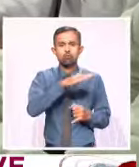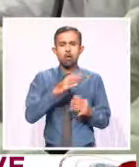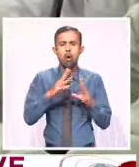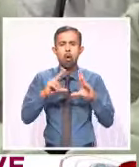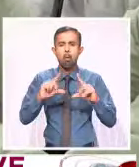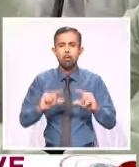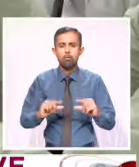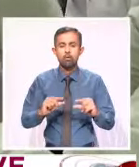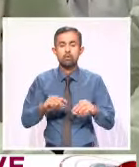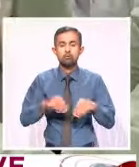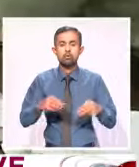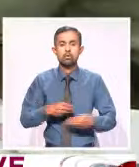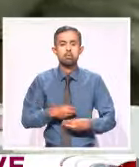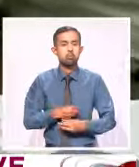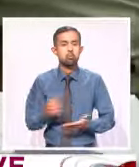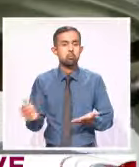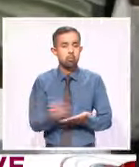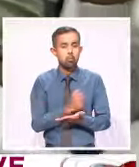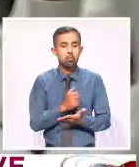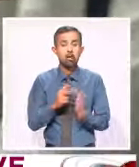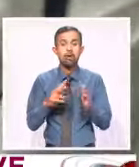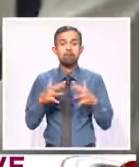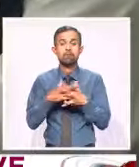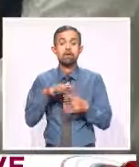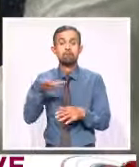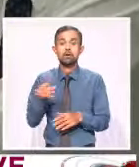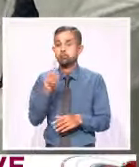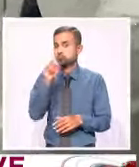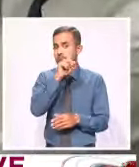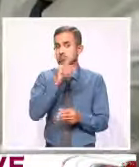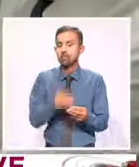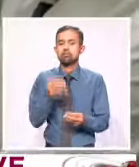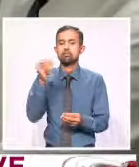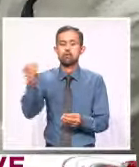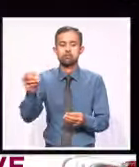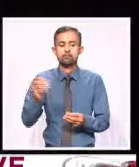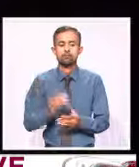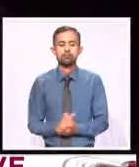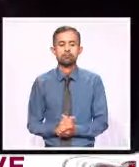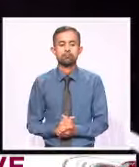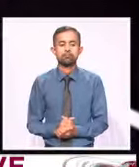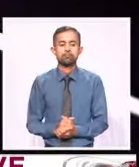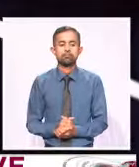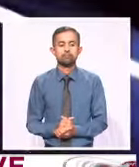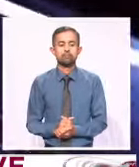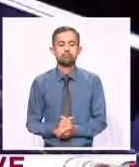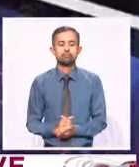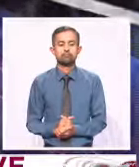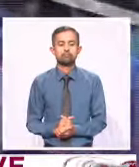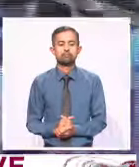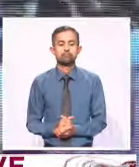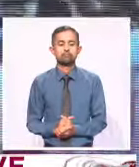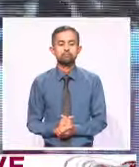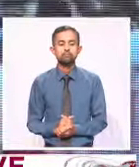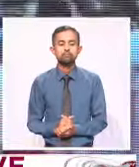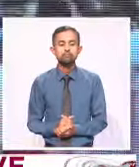සිඳියාම නිසා වගහානි වූ වලව කලාපයේ ගොවීන්ට ප්‍රමුඛත්වය ලබා දීමටද තීරණය කෙරුණා.